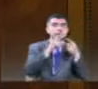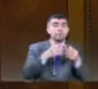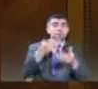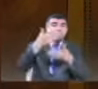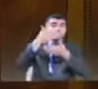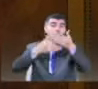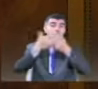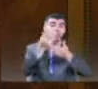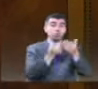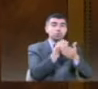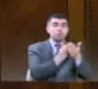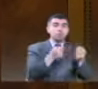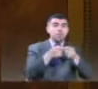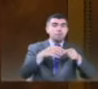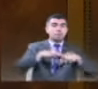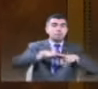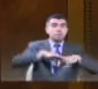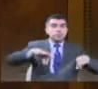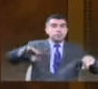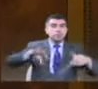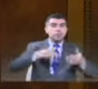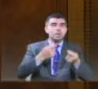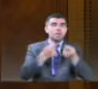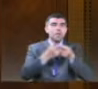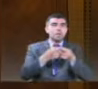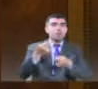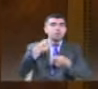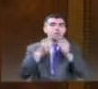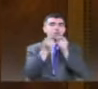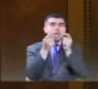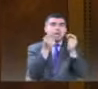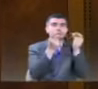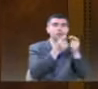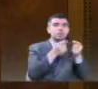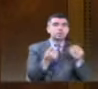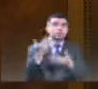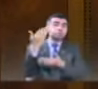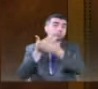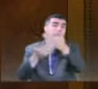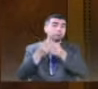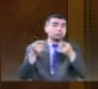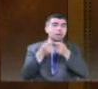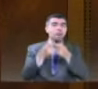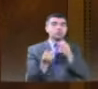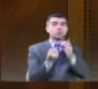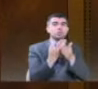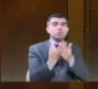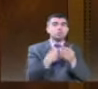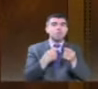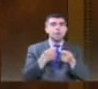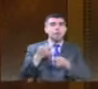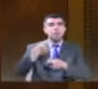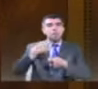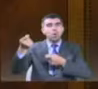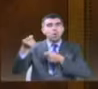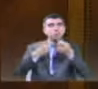تحتية للربط الكهربائي والغازي واندماج الأسواق الكهربائية المغربية والأوروبية في أفضل الظروف التقنية والاقتصادية، بحيث يبيعوا لنا ونبيعوا لهم